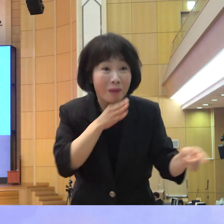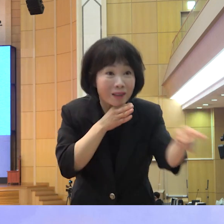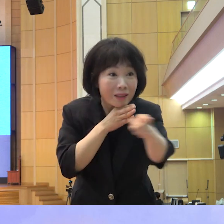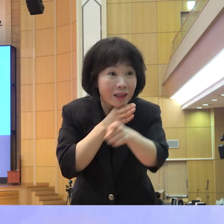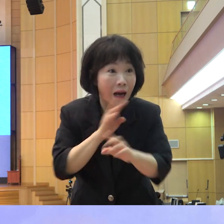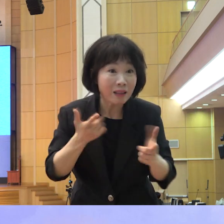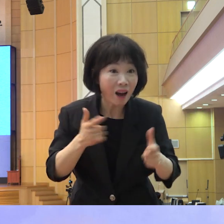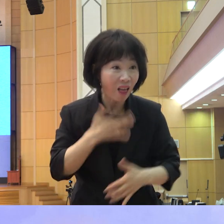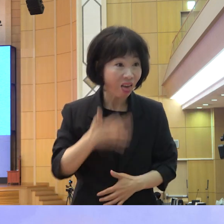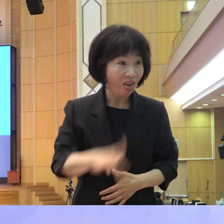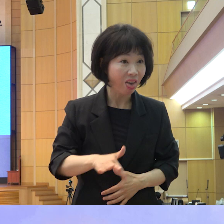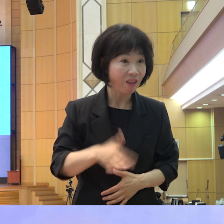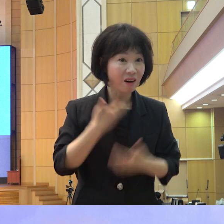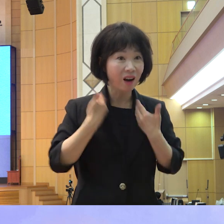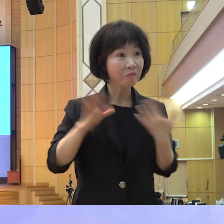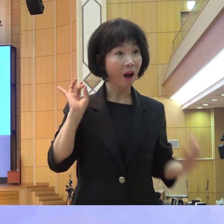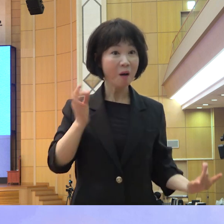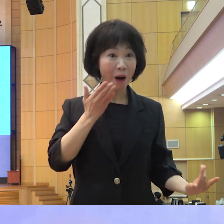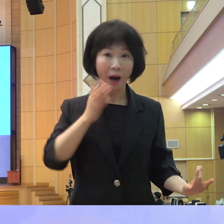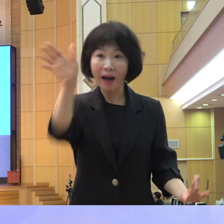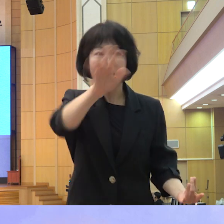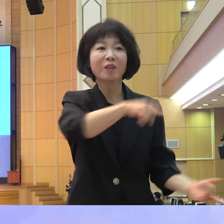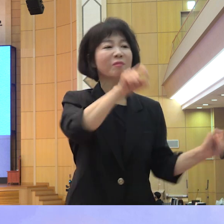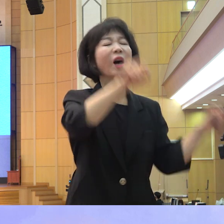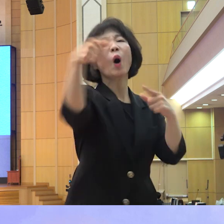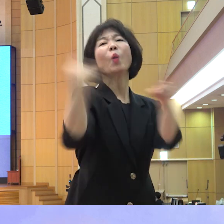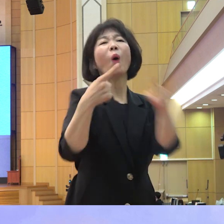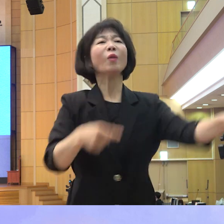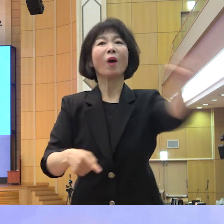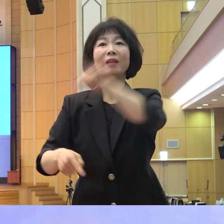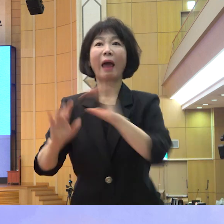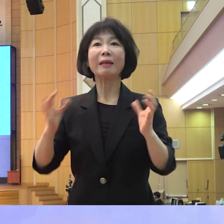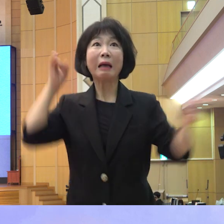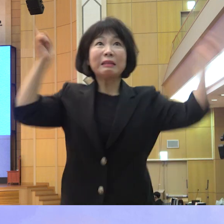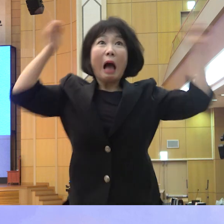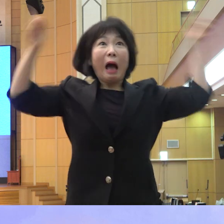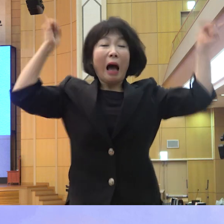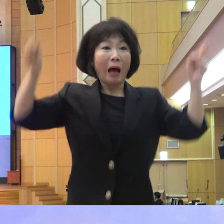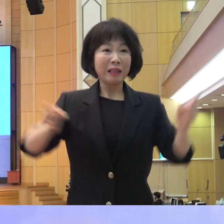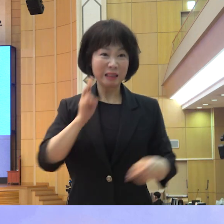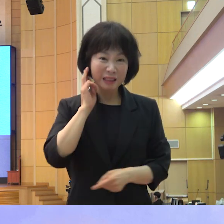개구쟁이였어요. 여기 있는 아이들은 상상도 못할 만큼